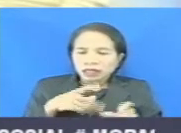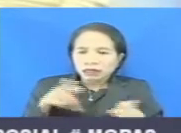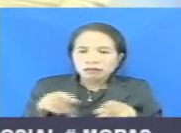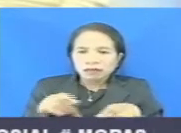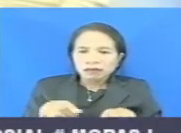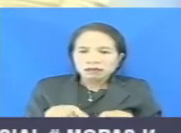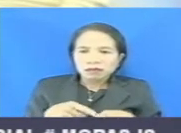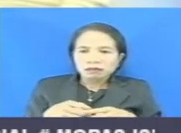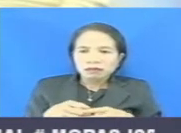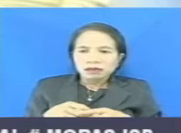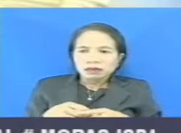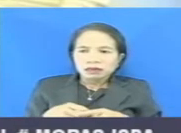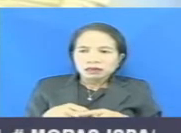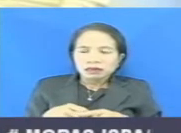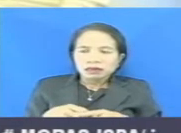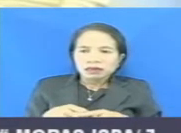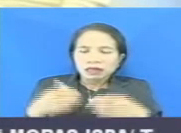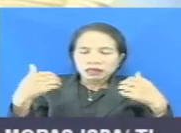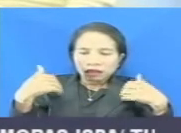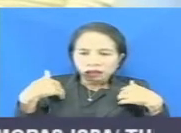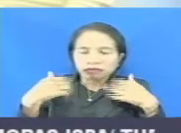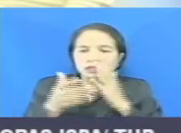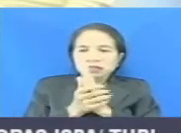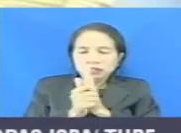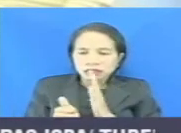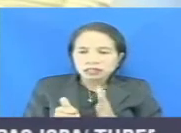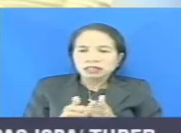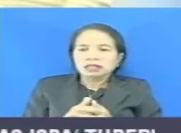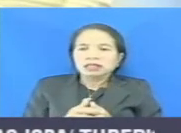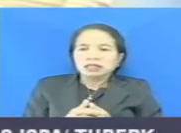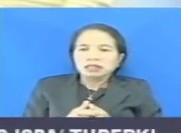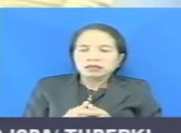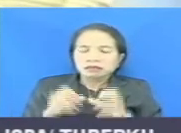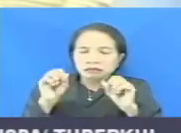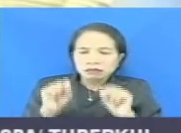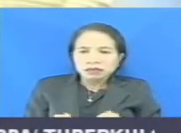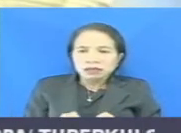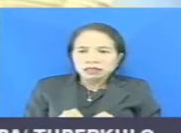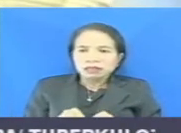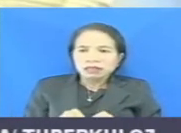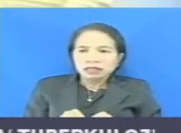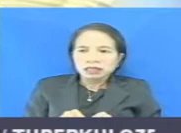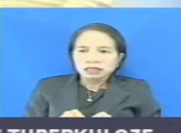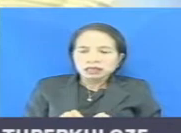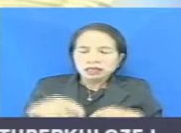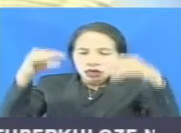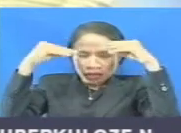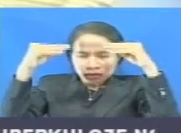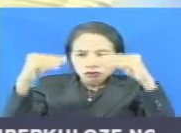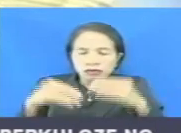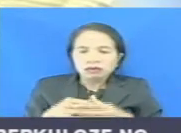maka ita bele dihangkarik halo insa par depois beli diverte itenia eduka itenia oan